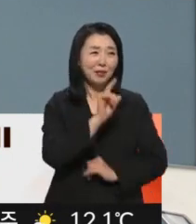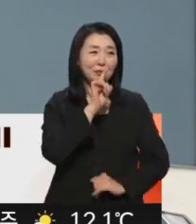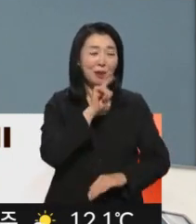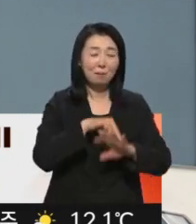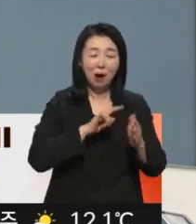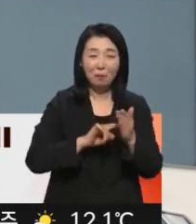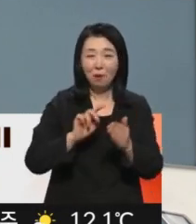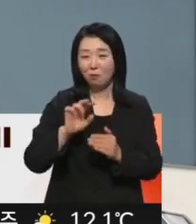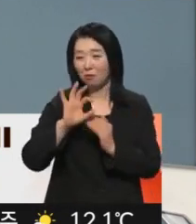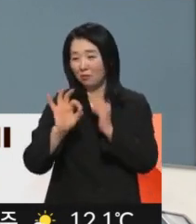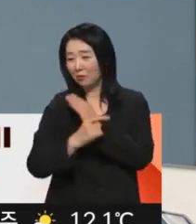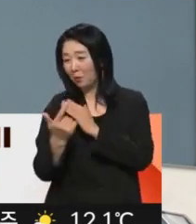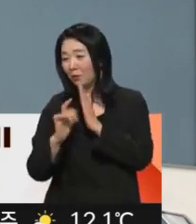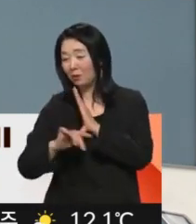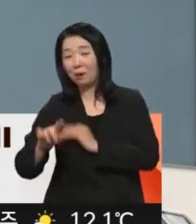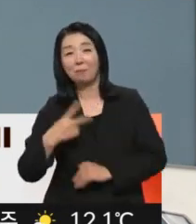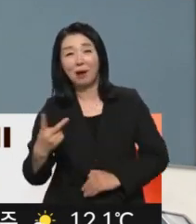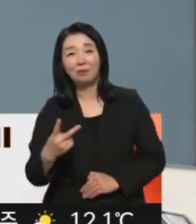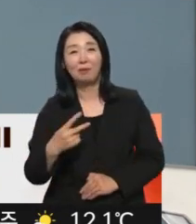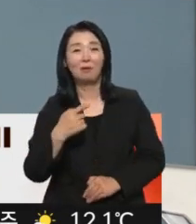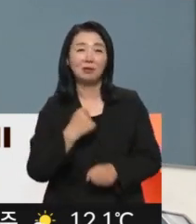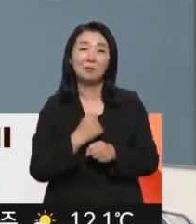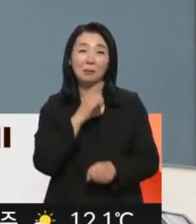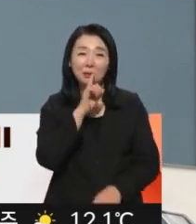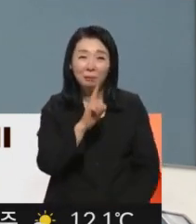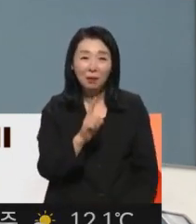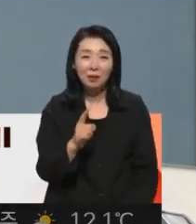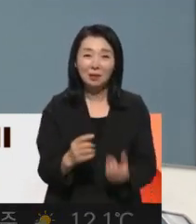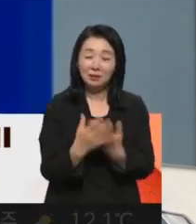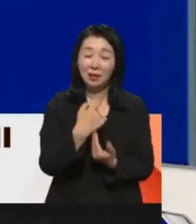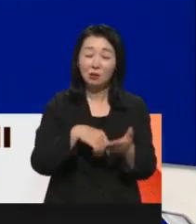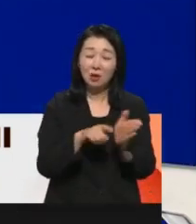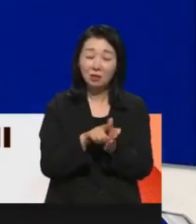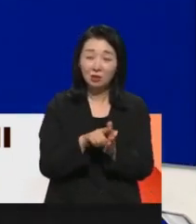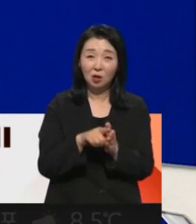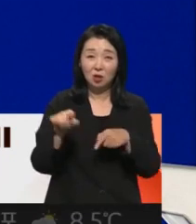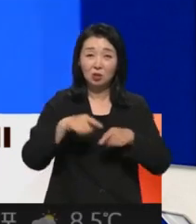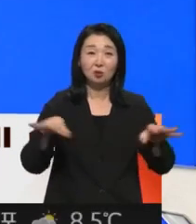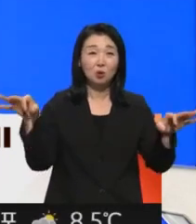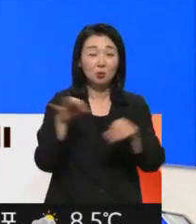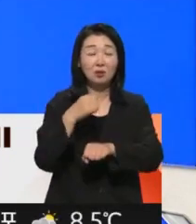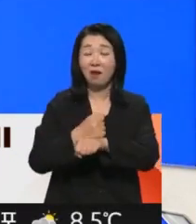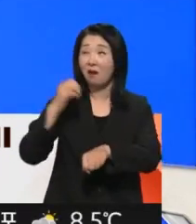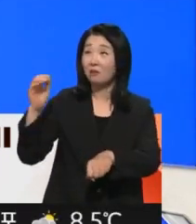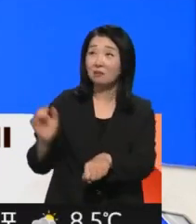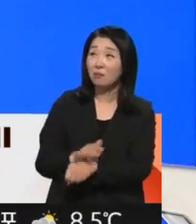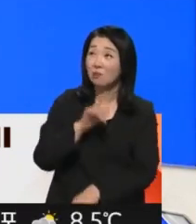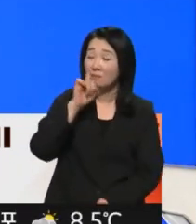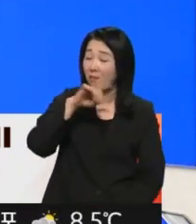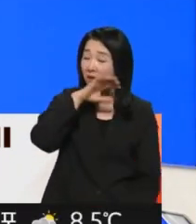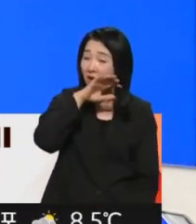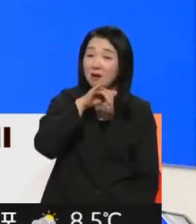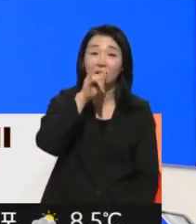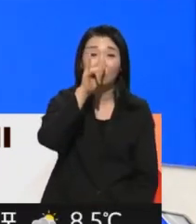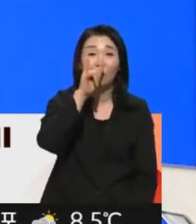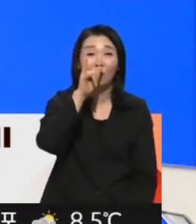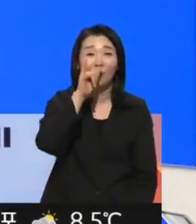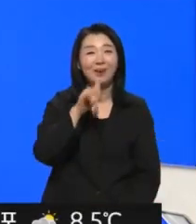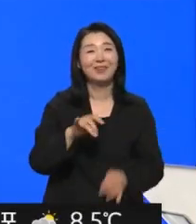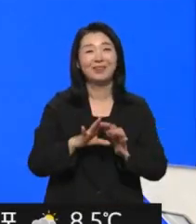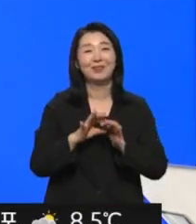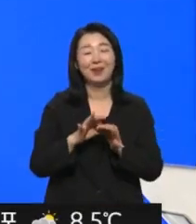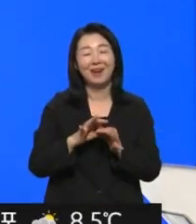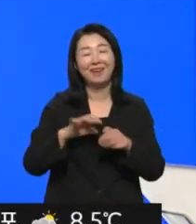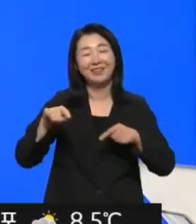있다면서 참담하다는 심정을 이야기했습니다. 단일화를 해서 정권교체를 이룬 게 잘못이냐고 따져 묻기도 했는데요. 관련